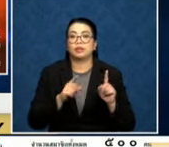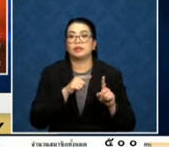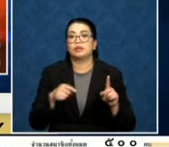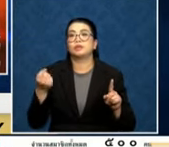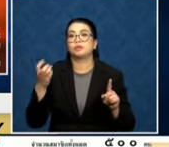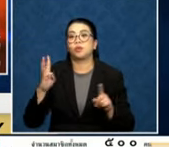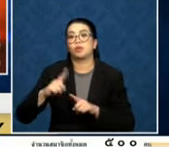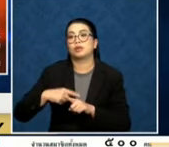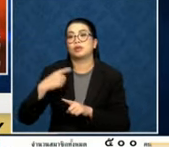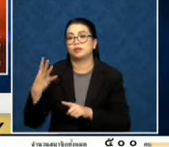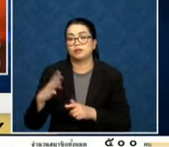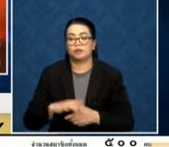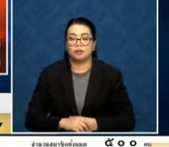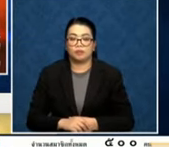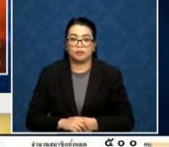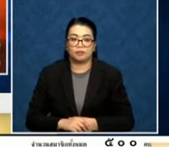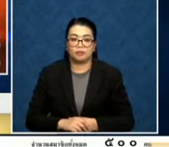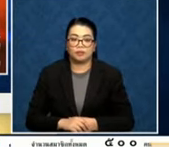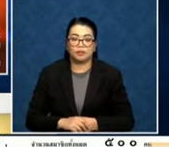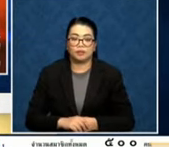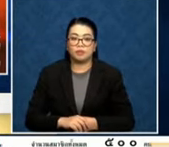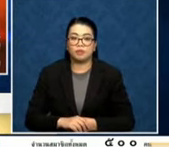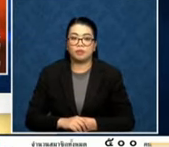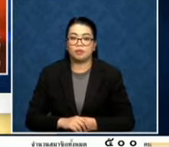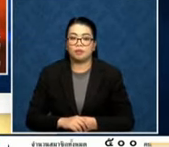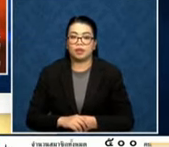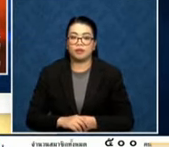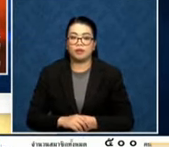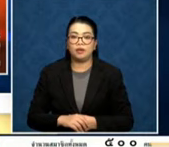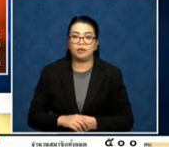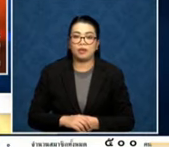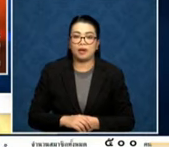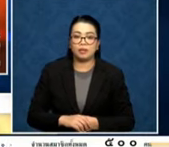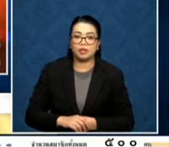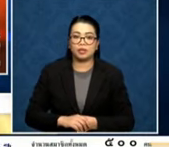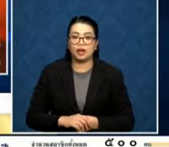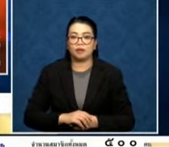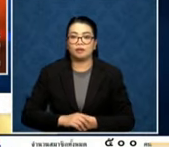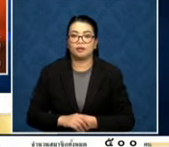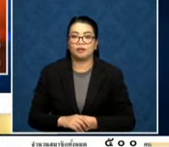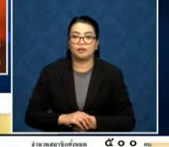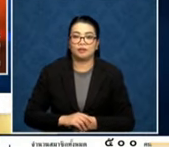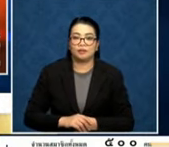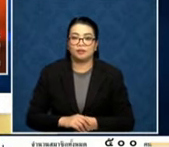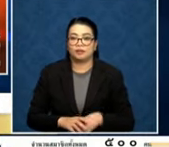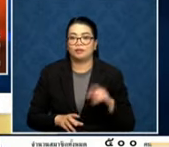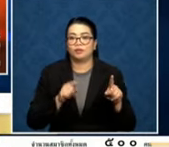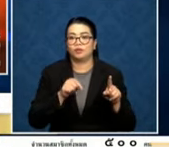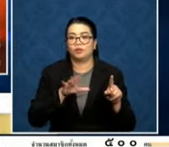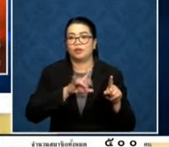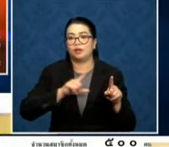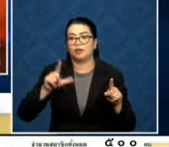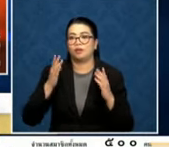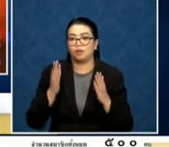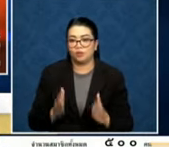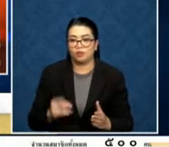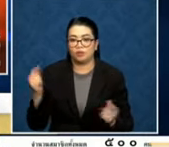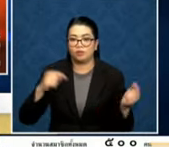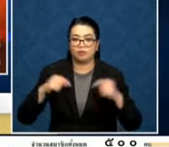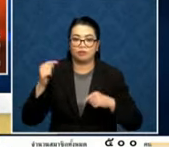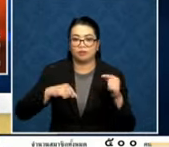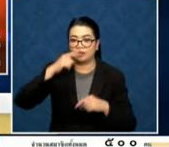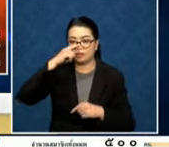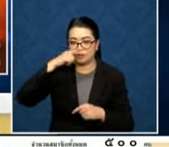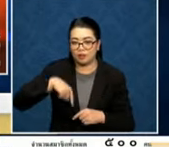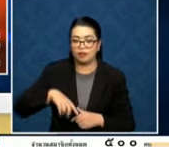เมษายน 2567ครับมีนักท่องเที่ยวต่างชาตินะครับมากกว่า 1.5ล้านคนเนี่ยเดินทางเข้ามาไทยนะครับ